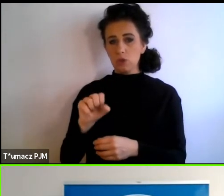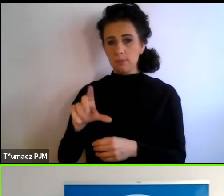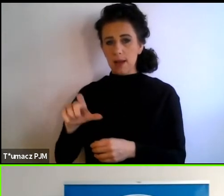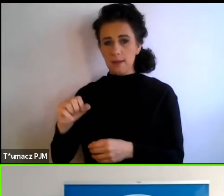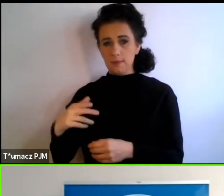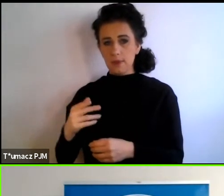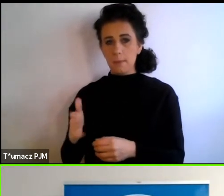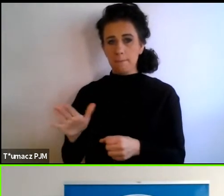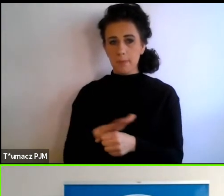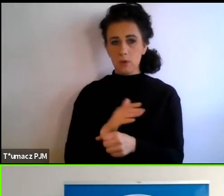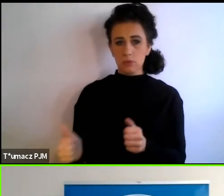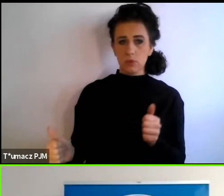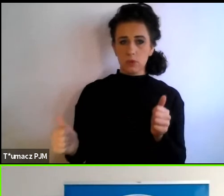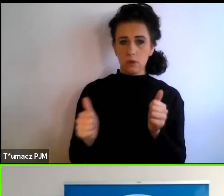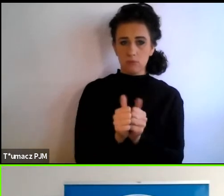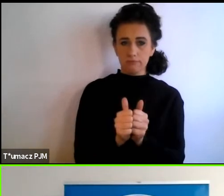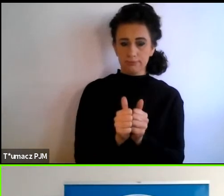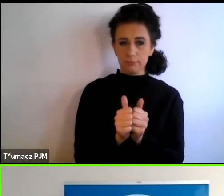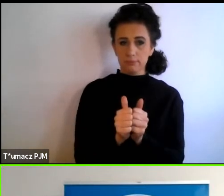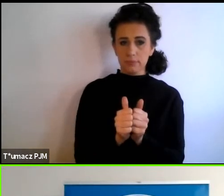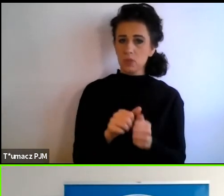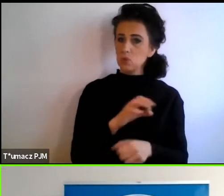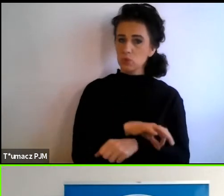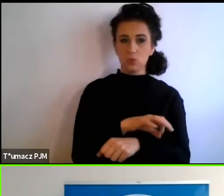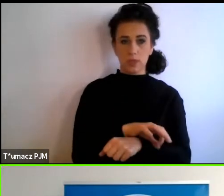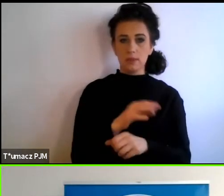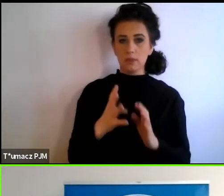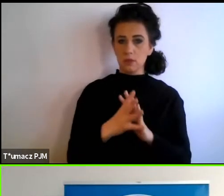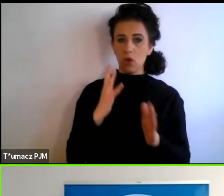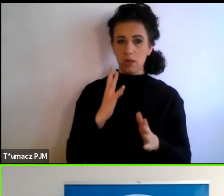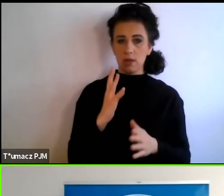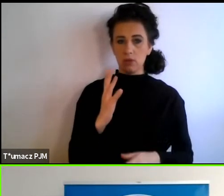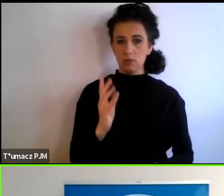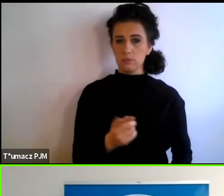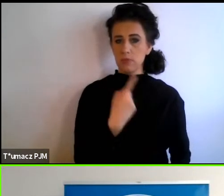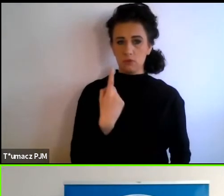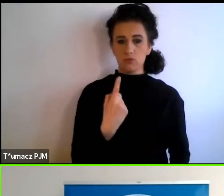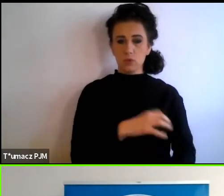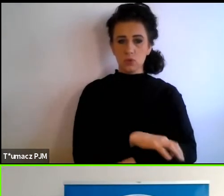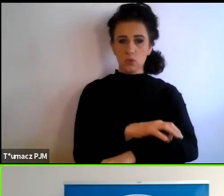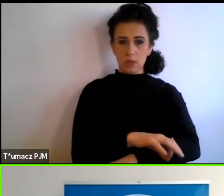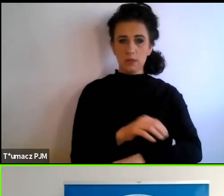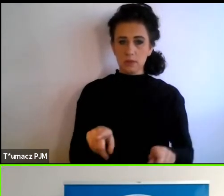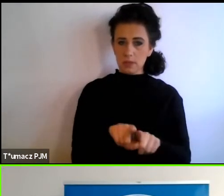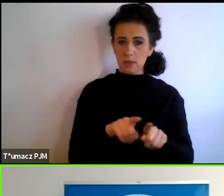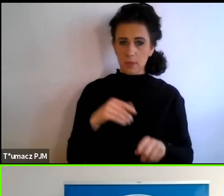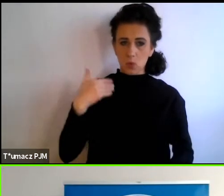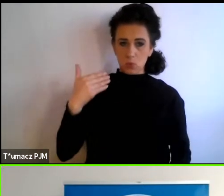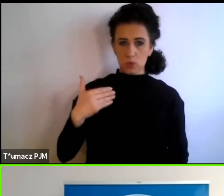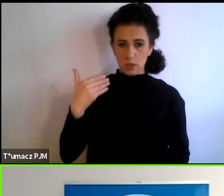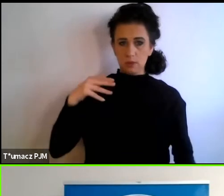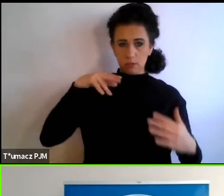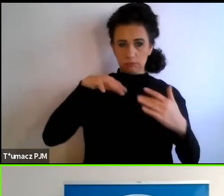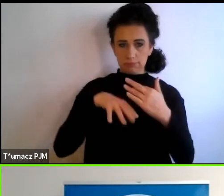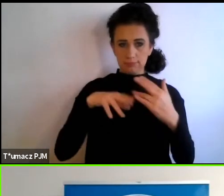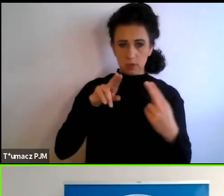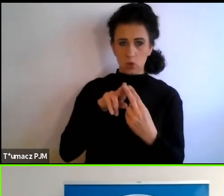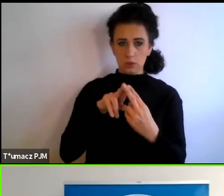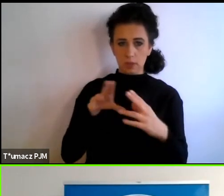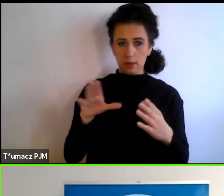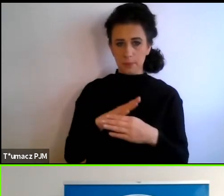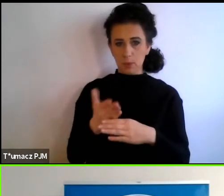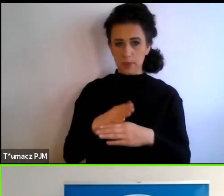funkcji asystenta dydaktycznego mają studenci tej samej uczelni, tak by umożliwić interakcję pomiędzy